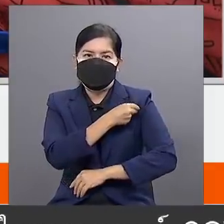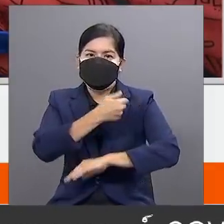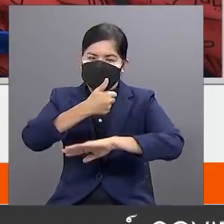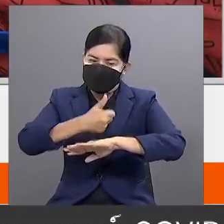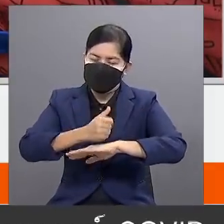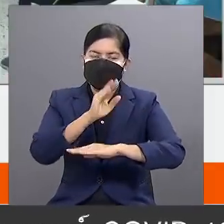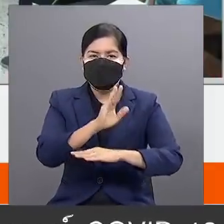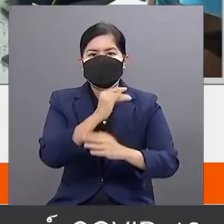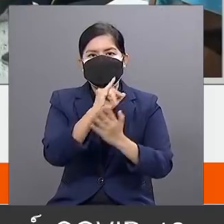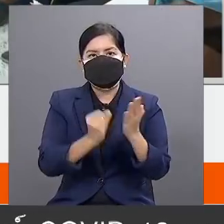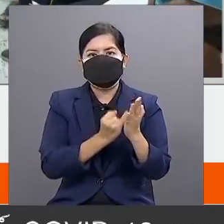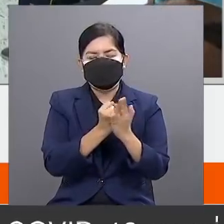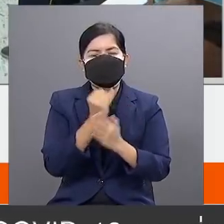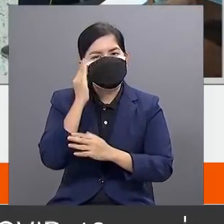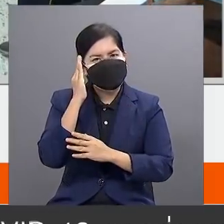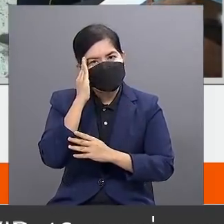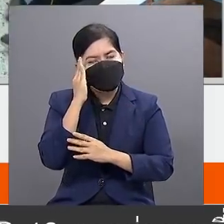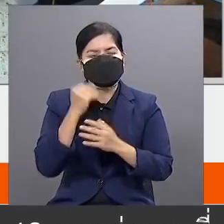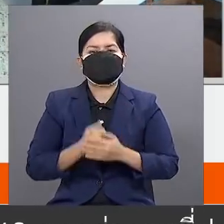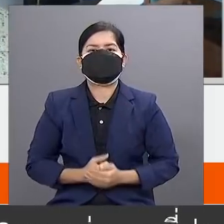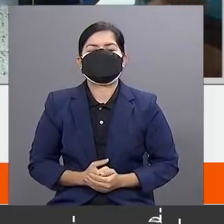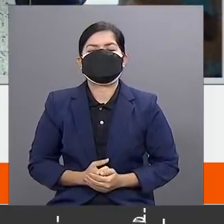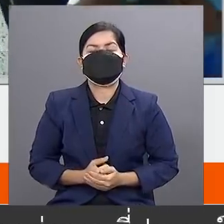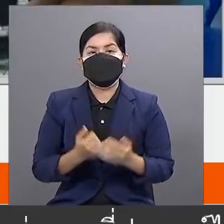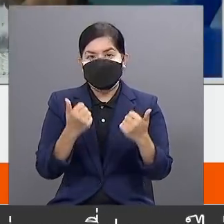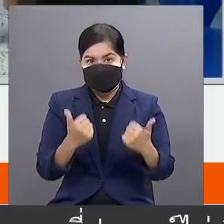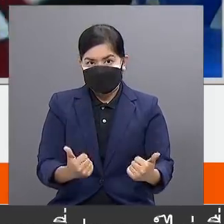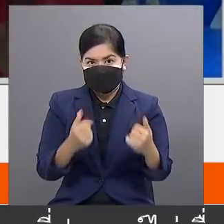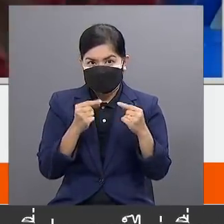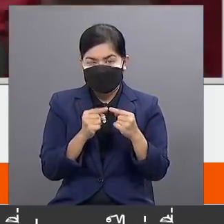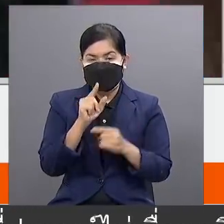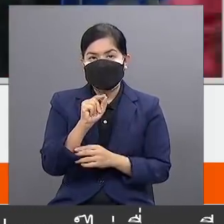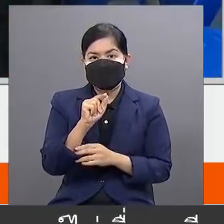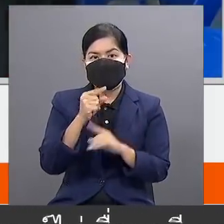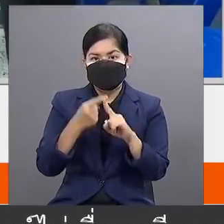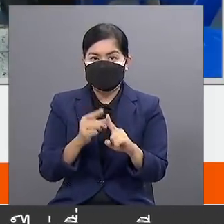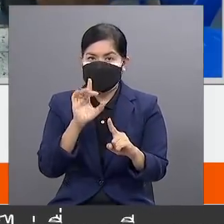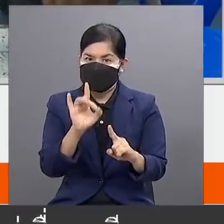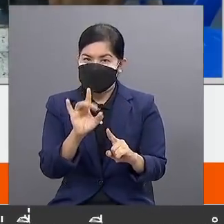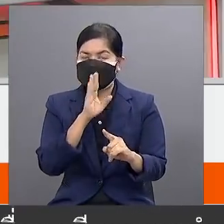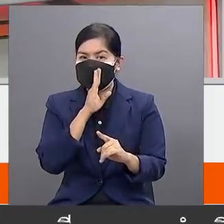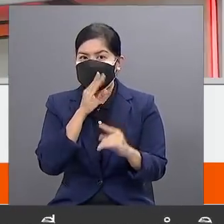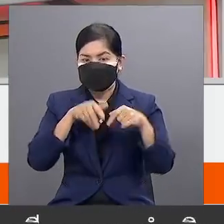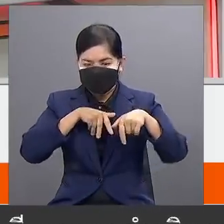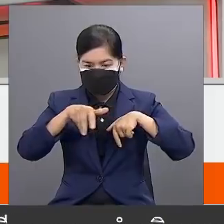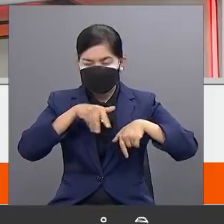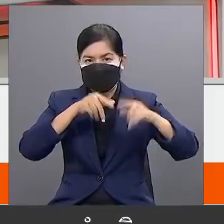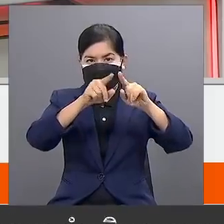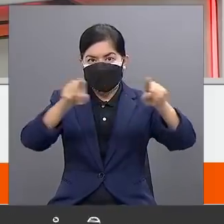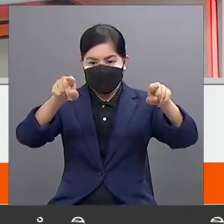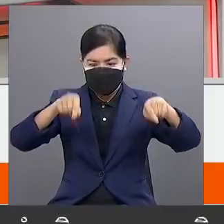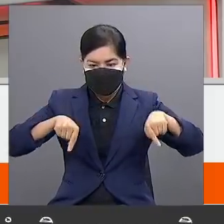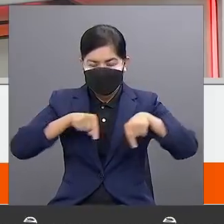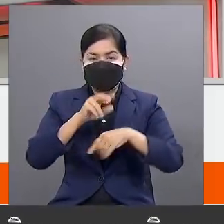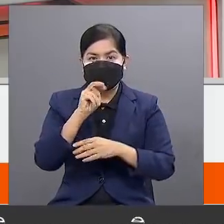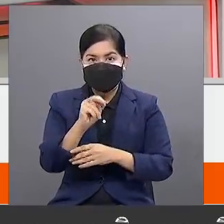อกันอยู่ตลอดครับหมายคามววันนี้ 20 ส่หาคมแล้วถ้าคผชมมีใบนัศเข็ 2 ทจะตองมาฉีดบางซื้อแล้็